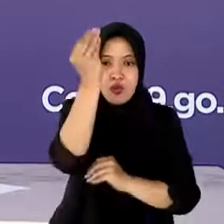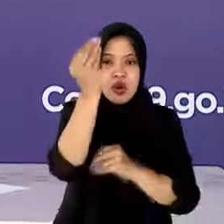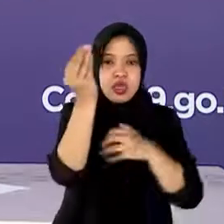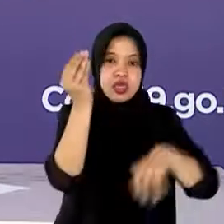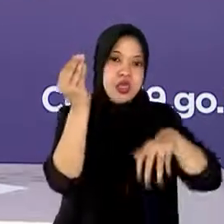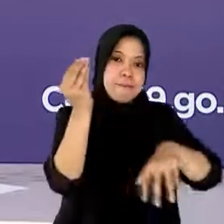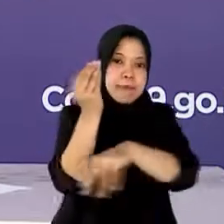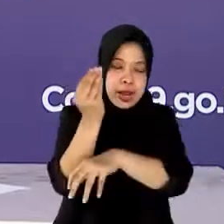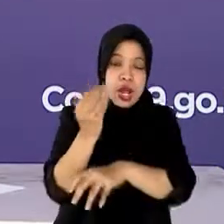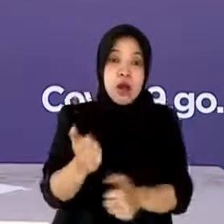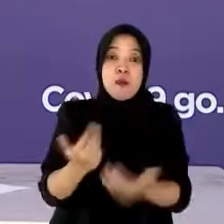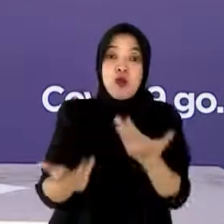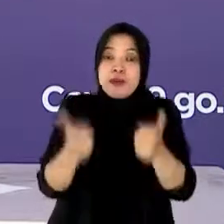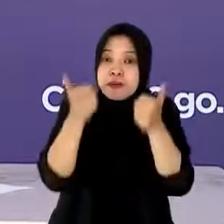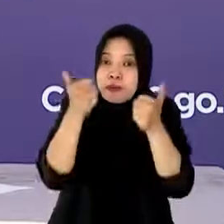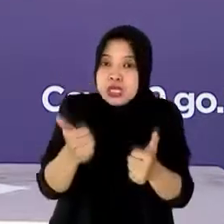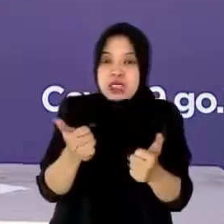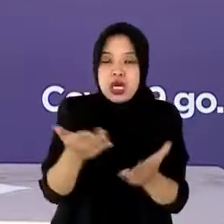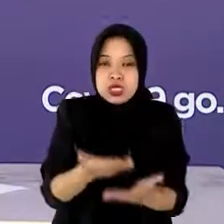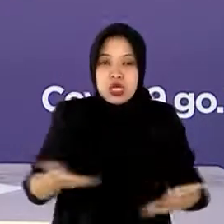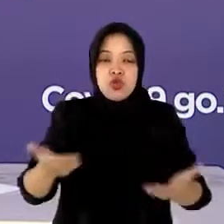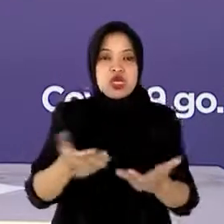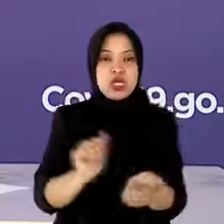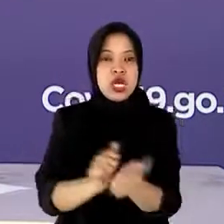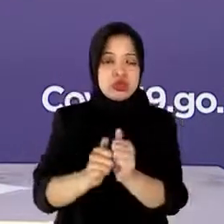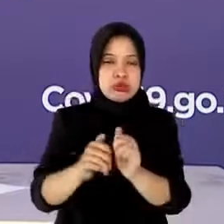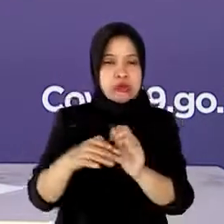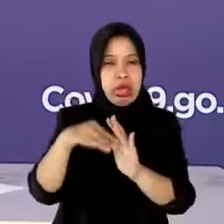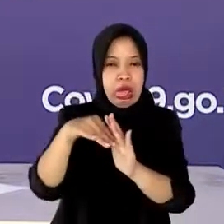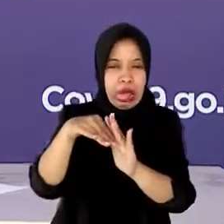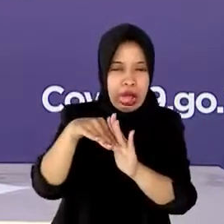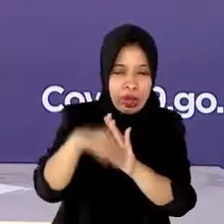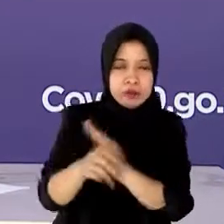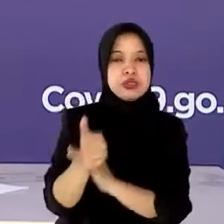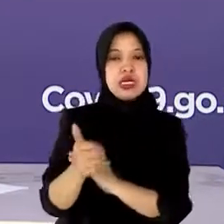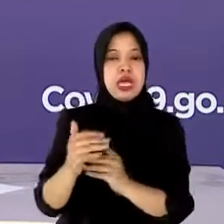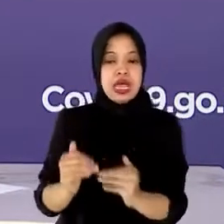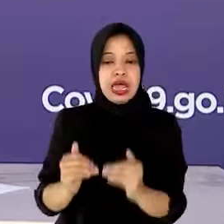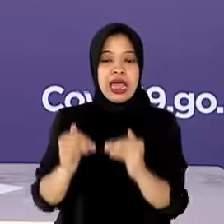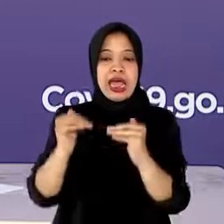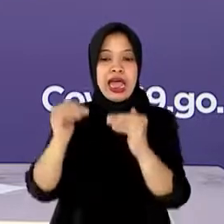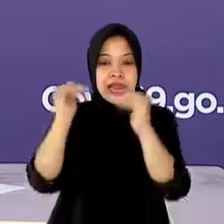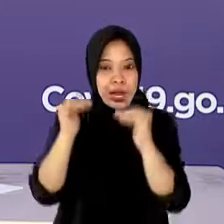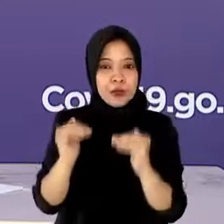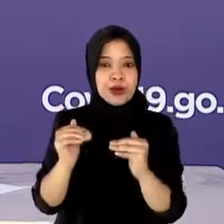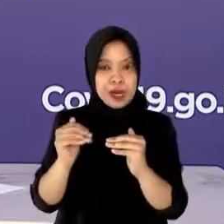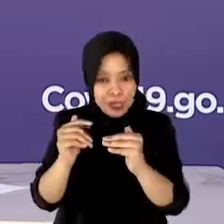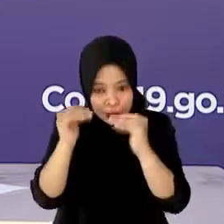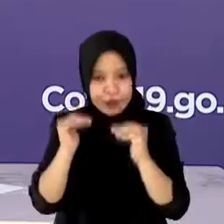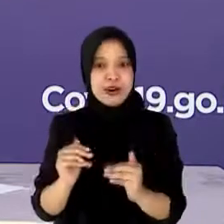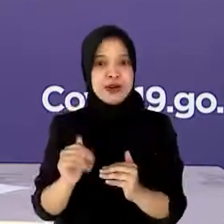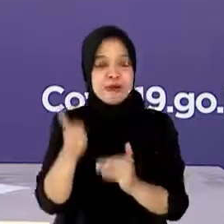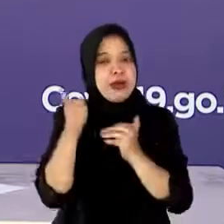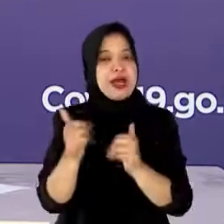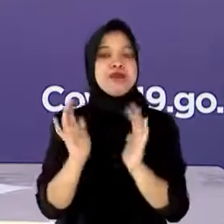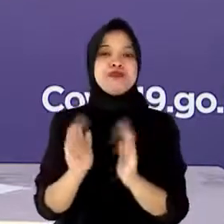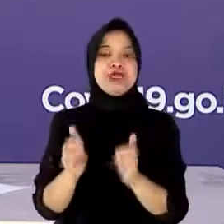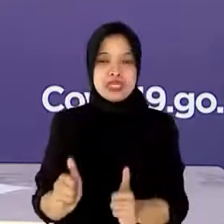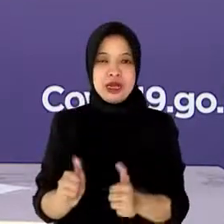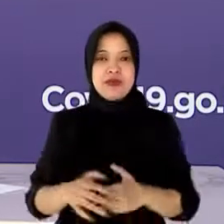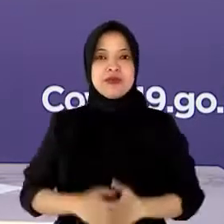bisa dilakukan jika kondisi kasus lebih terkendali sehingga level daerah menurun menjadi lebih baik